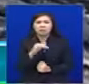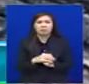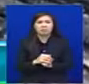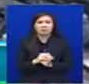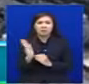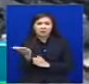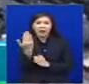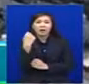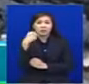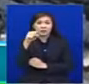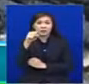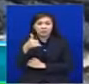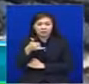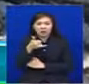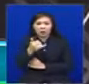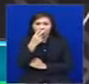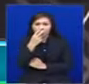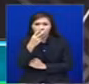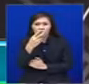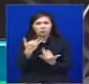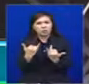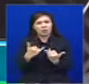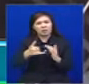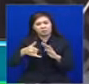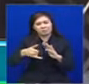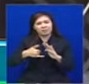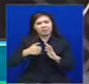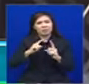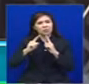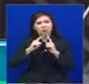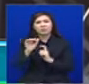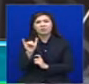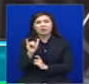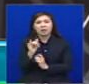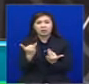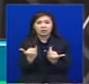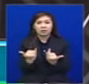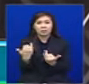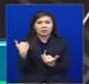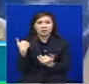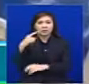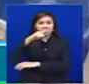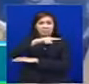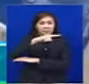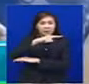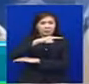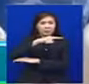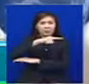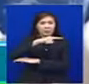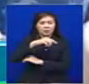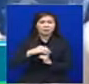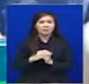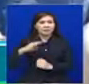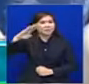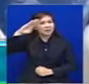าณ10:30 นนะครับตอนนี้ก็ยังไม่ได้ออกมาซึ่งได้รับรายงานว่าวันนี้เวลาบ่ายโมงนะครับ ครับ พลตำร